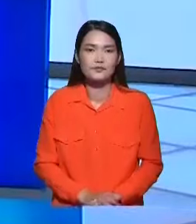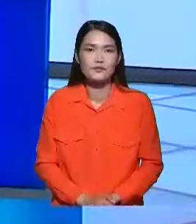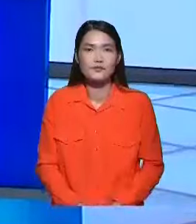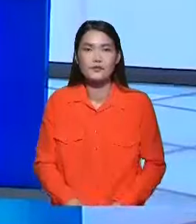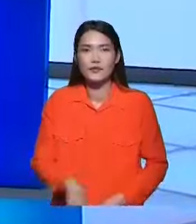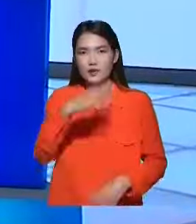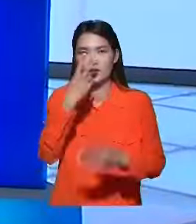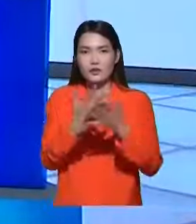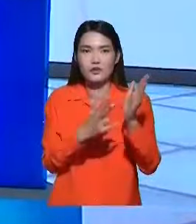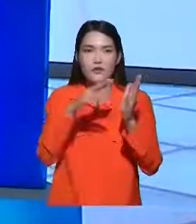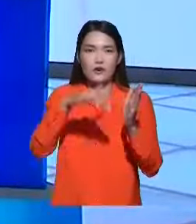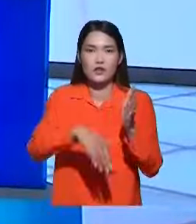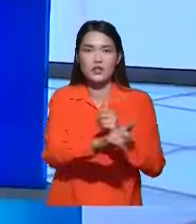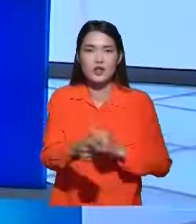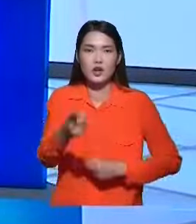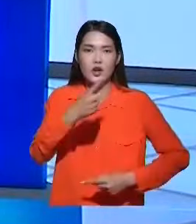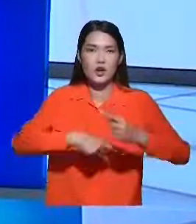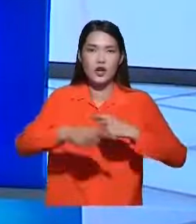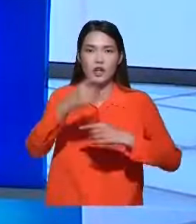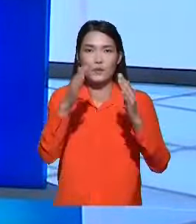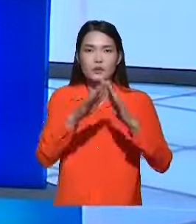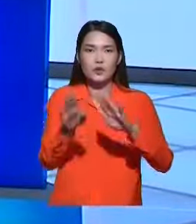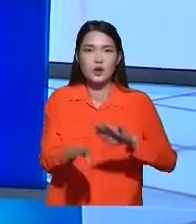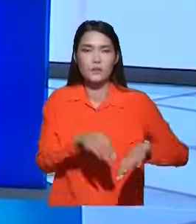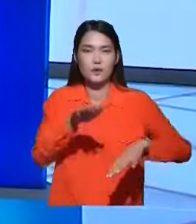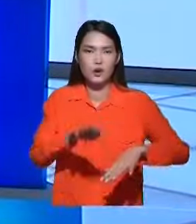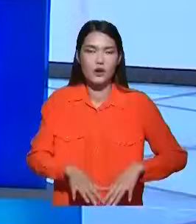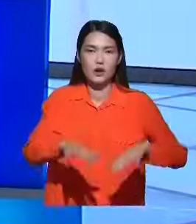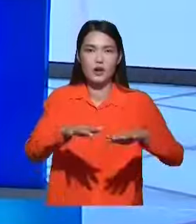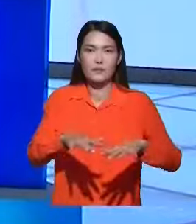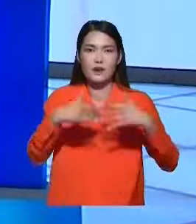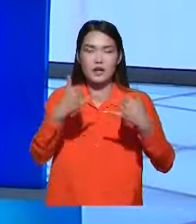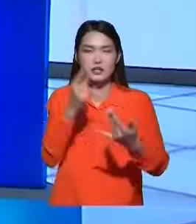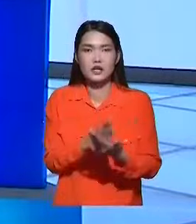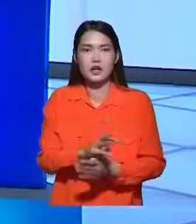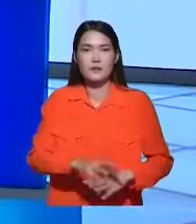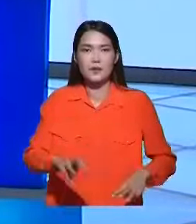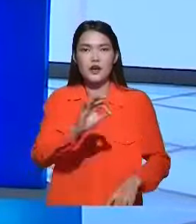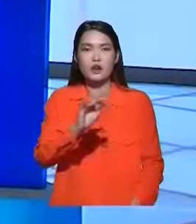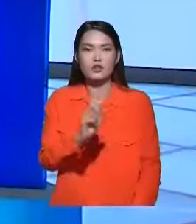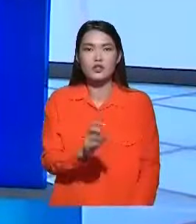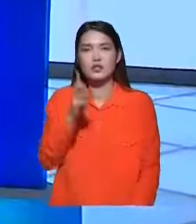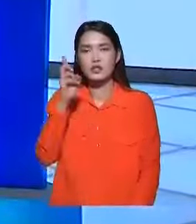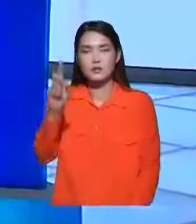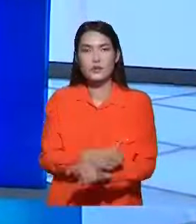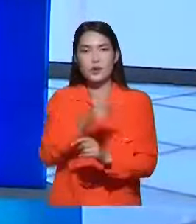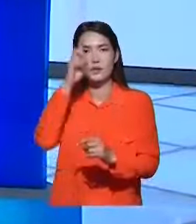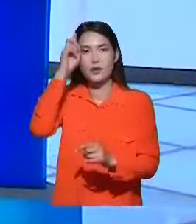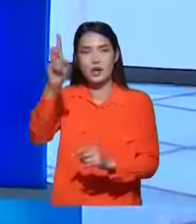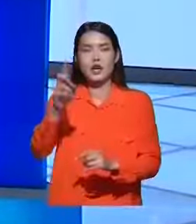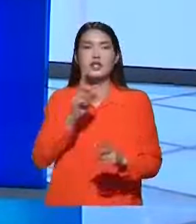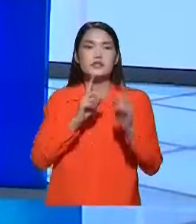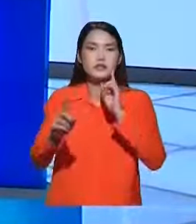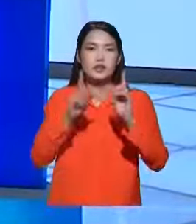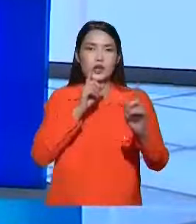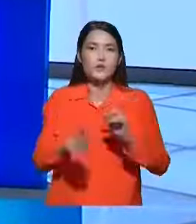Почти 8 тысяч человек вернулись в свои дома после паводков. Об этом сообщил премьер-министр Олжас Бектенов. Глава правительства провел